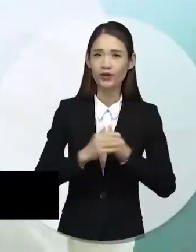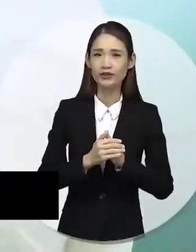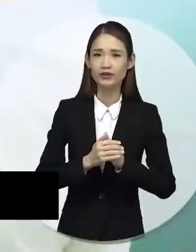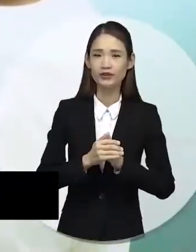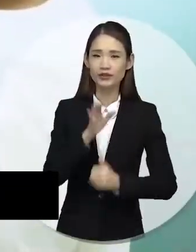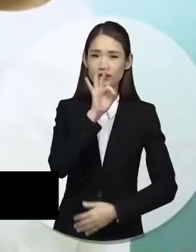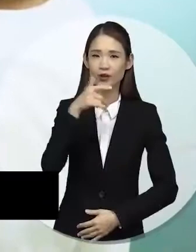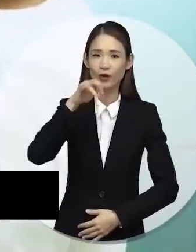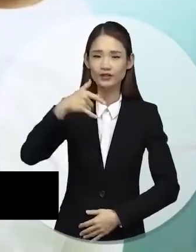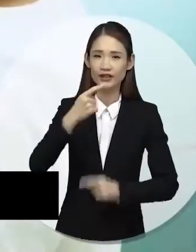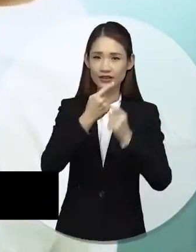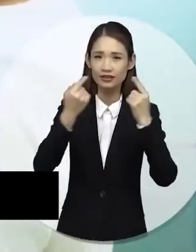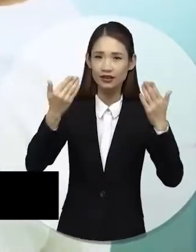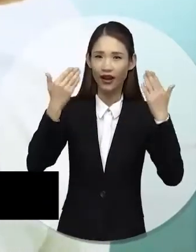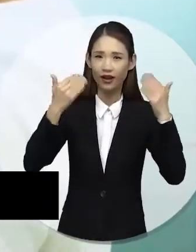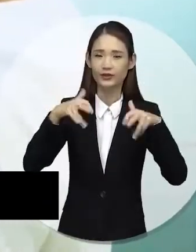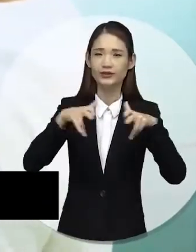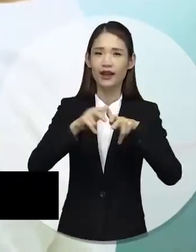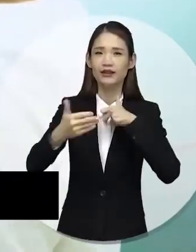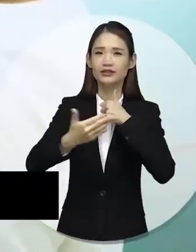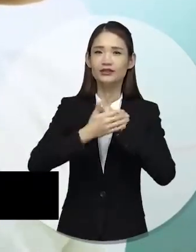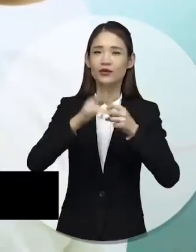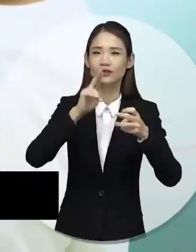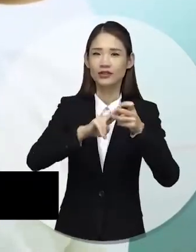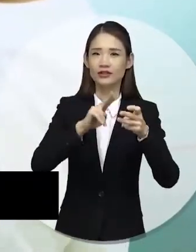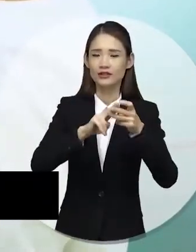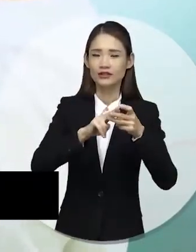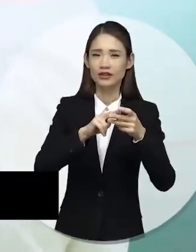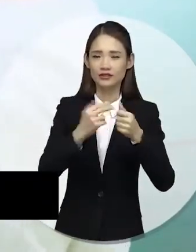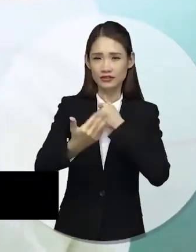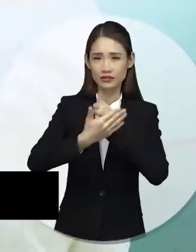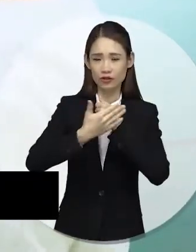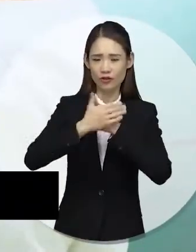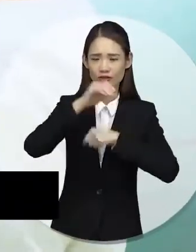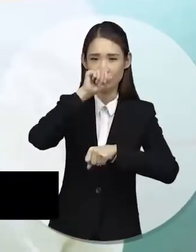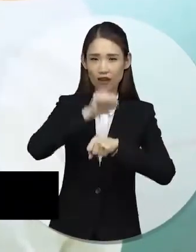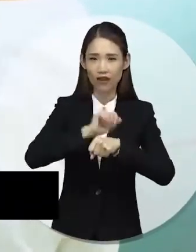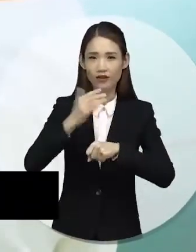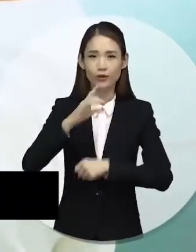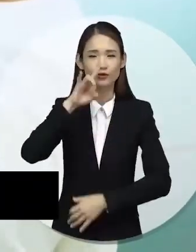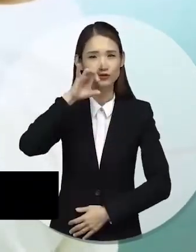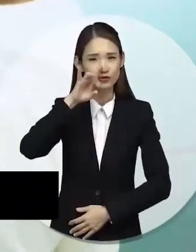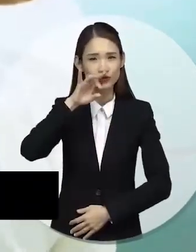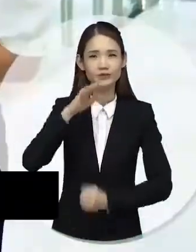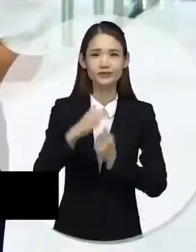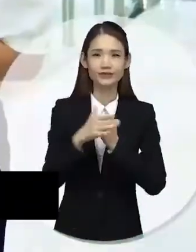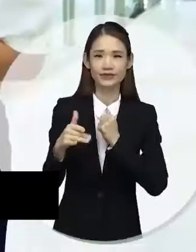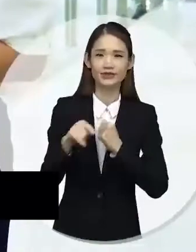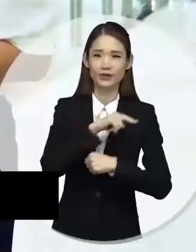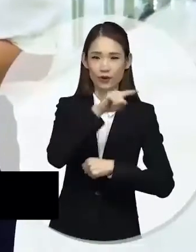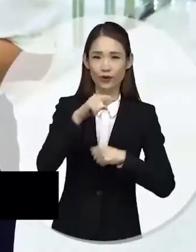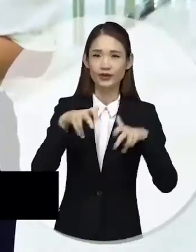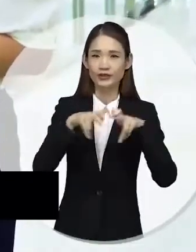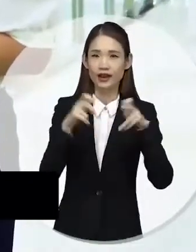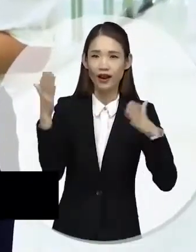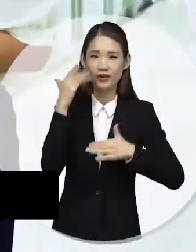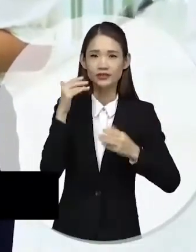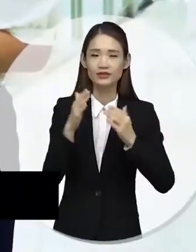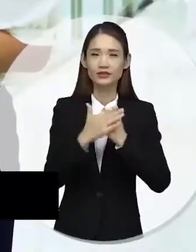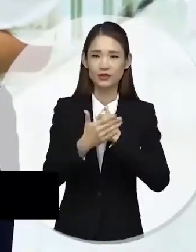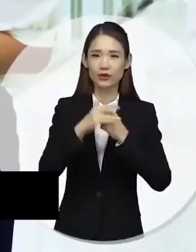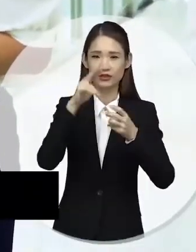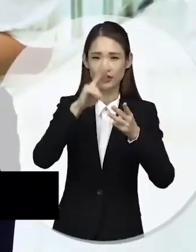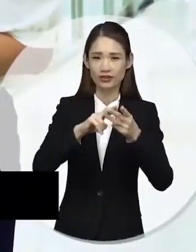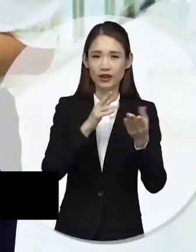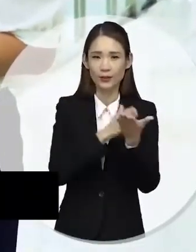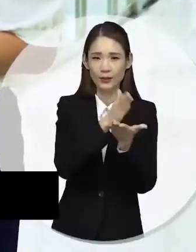제가 이제 연세대학교 장애학생 지원센터가 굉장히 지원들이 많이 되고 있다고 들었고 제가 너무 궁금해서 여기 장애학생 지원센터에서